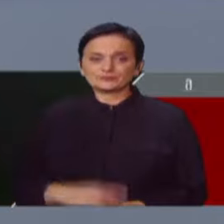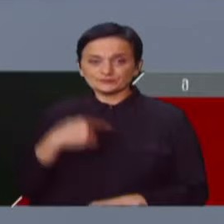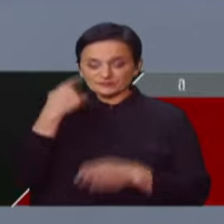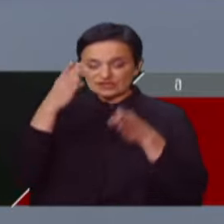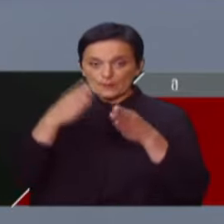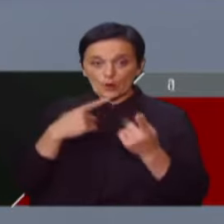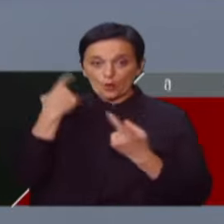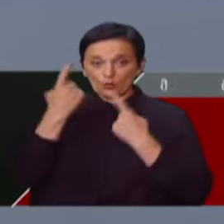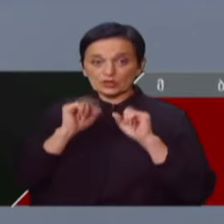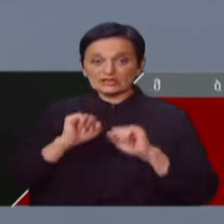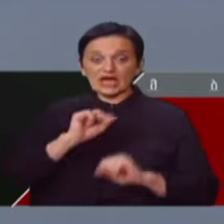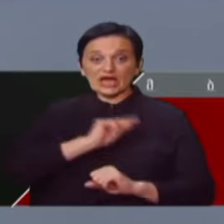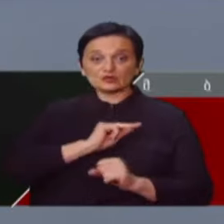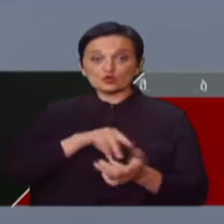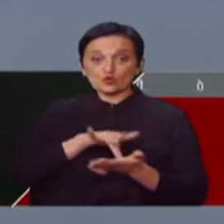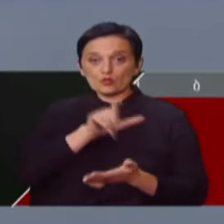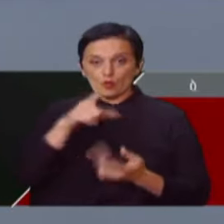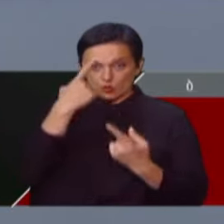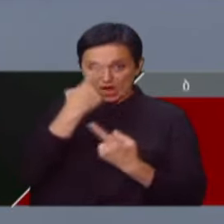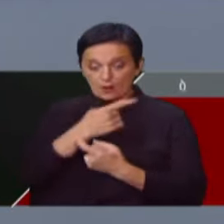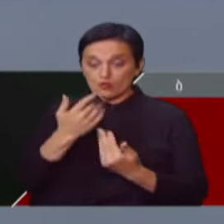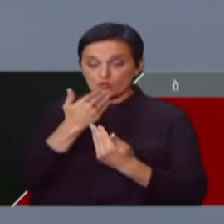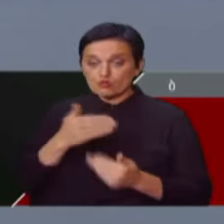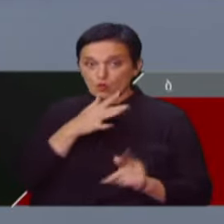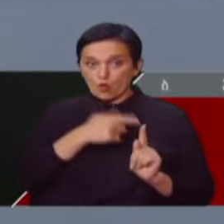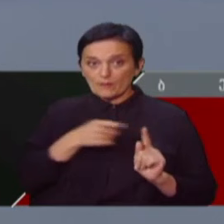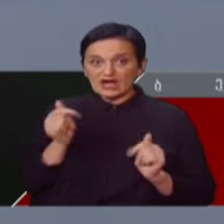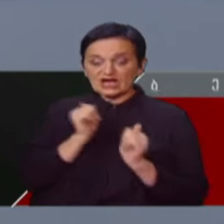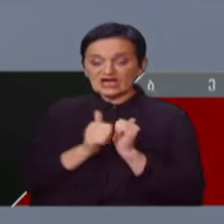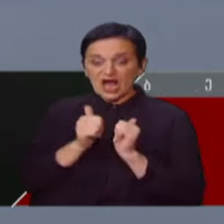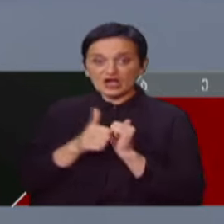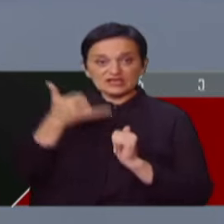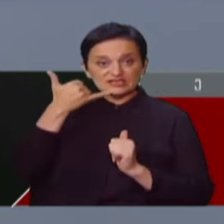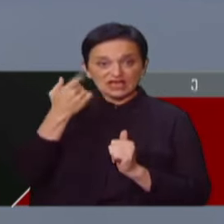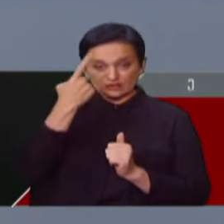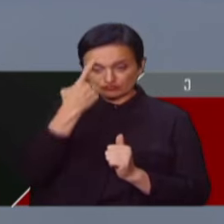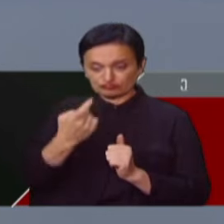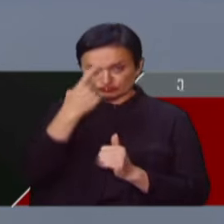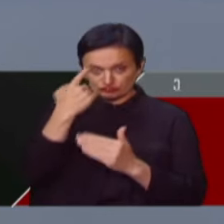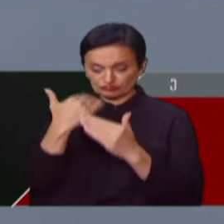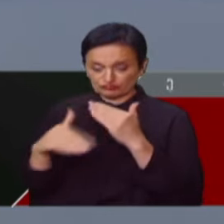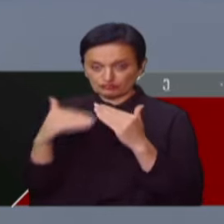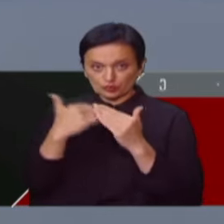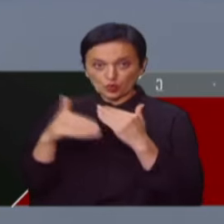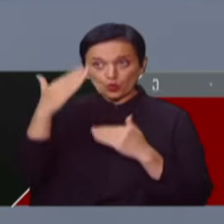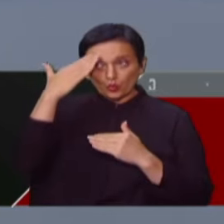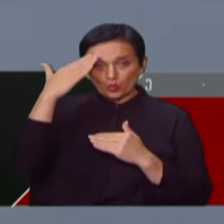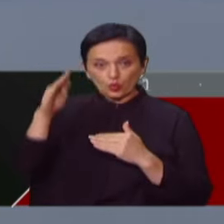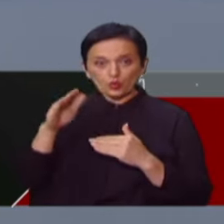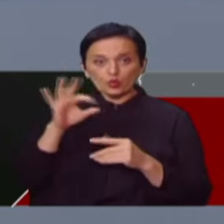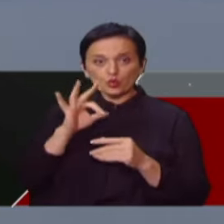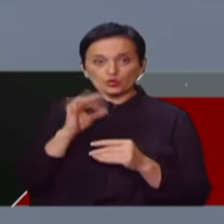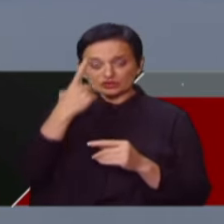Personalur monetsemta datsvis samsakhuri mokhalakhebs aptkhilebs bolo periodchi gakhshirebulia satelefono shetqobinebebi sadats abonentebs utskhvetidan amanatis